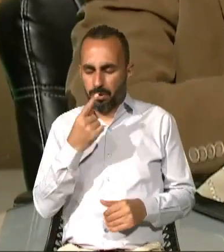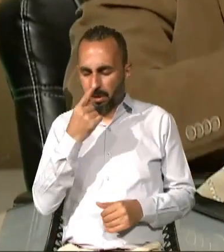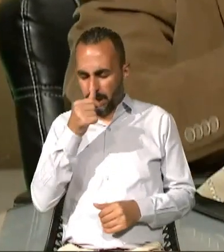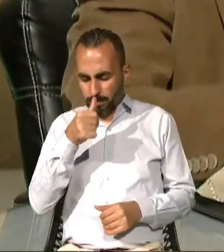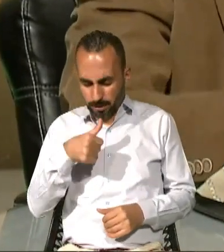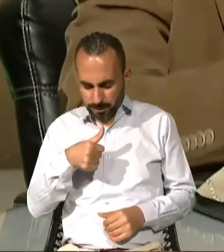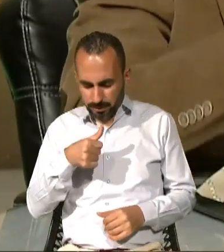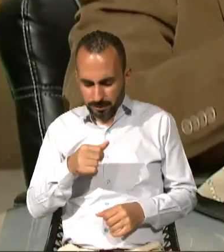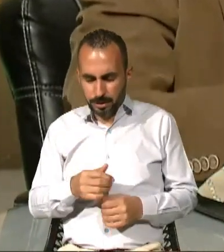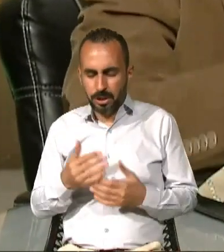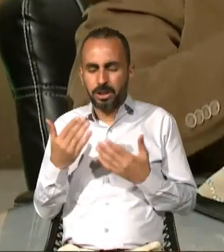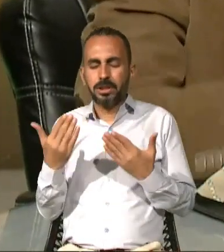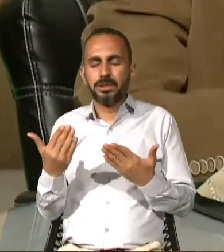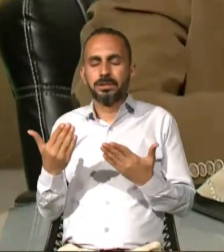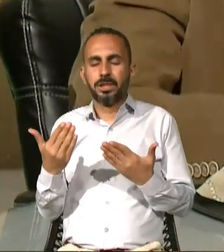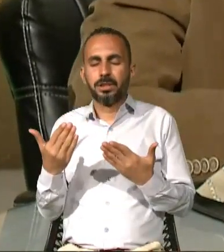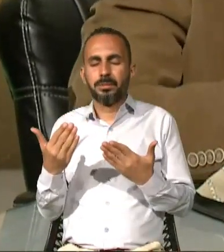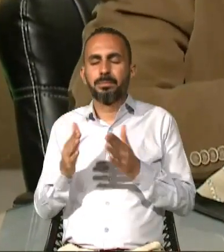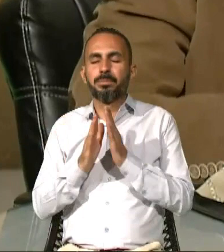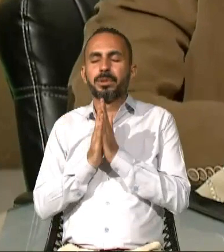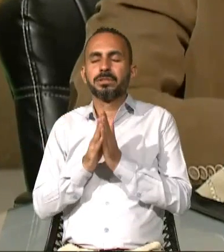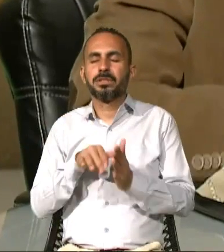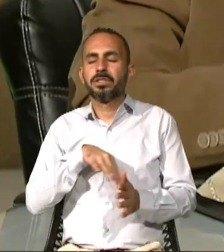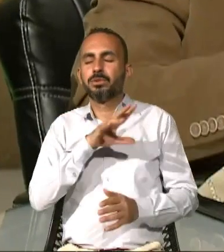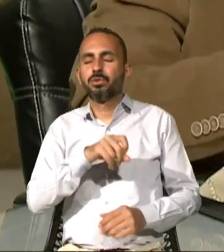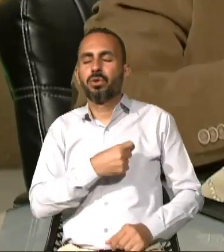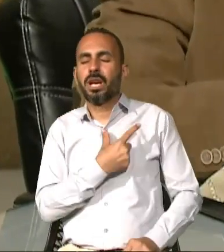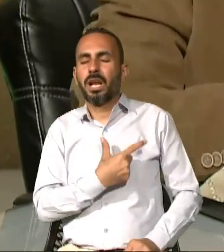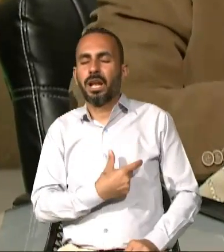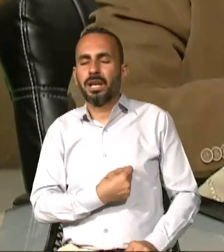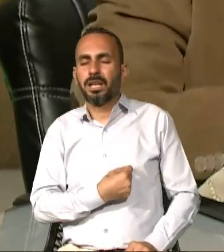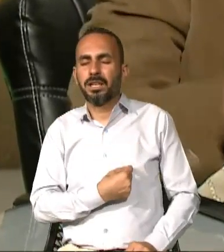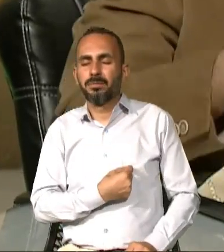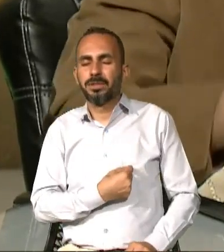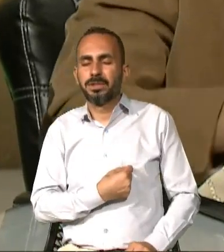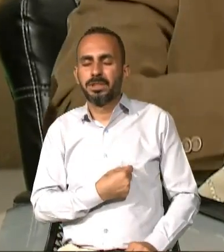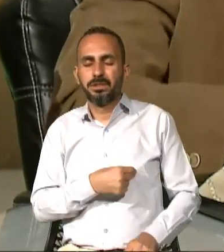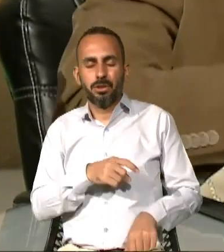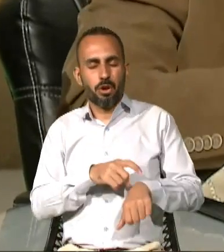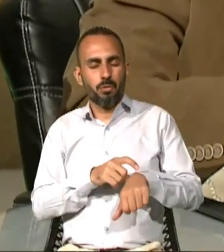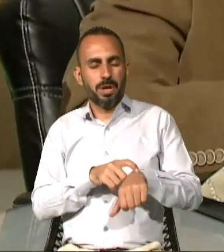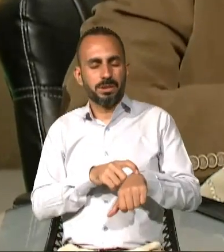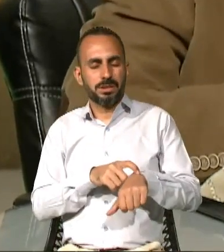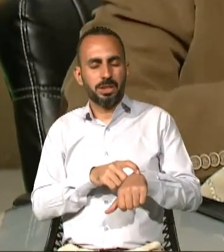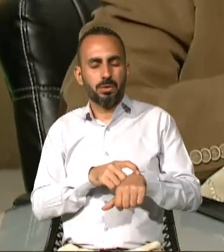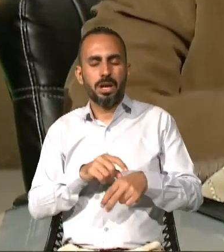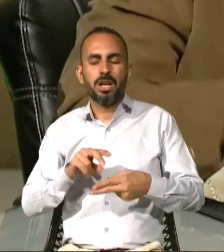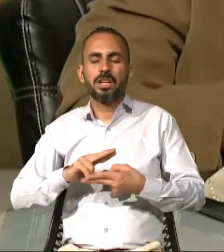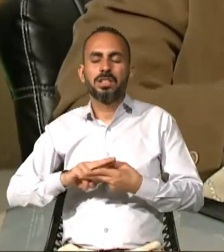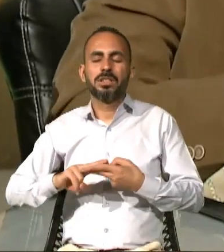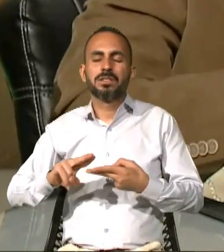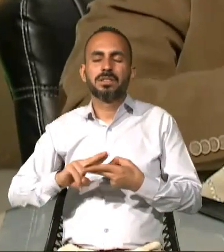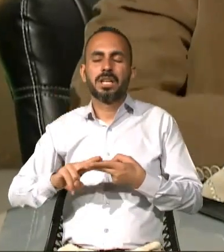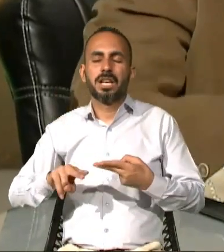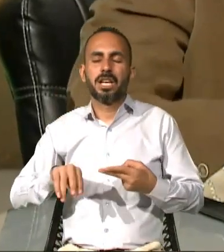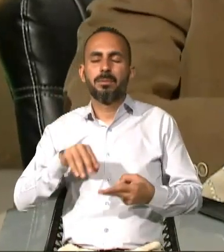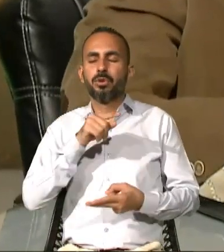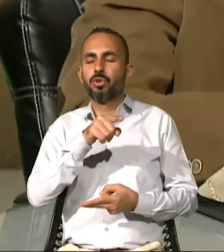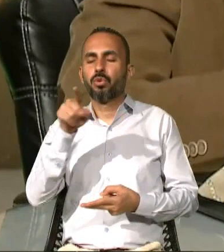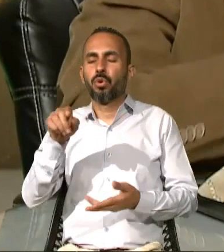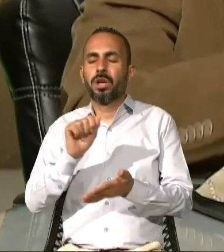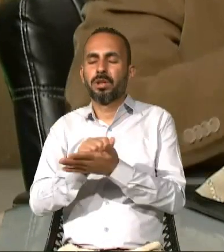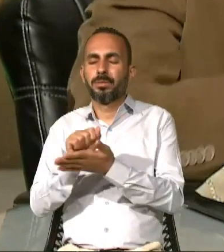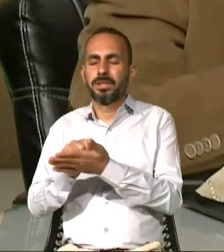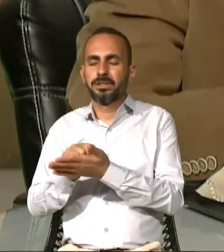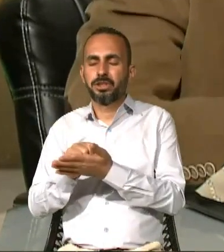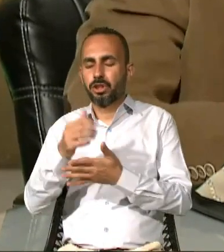يا رب، بصلي من كل قلبي الوقت ده يكون اصلاح لبيوت منقسمه، شفاء لقلوب مكسوره وتعبانه.